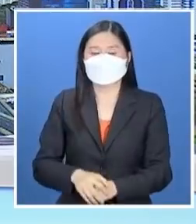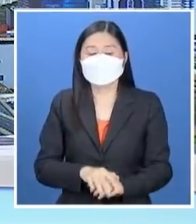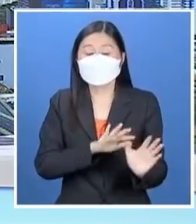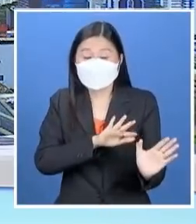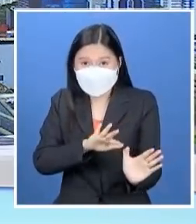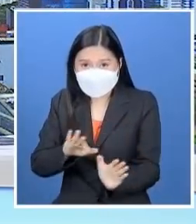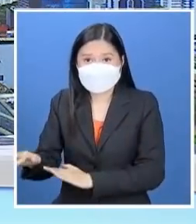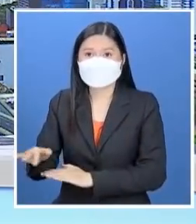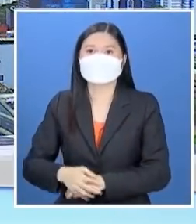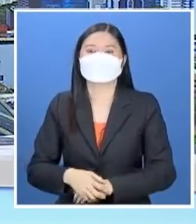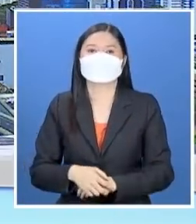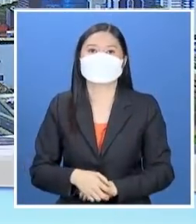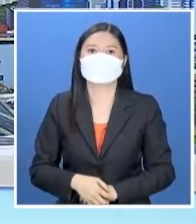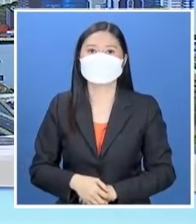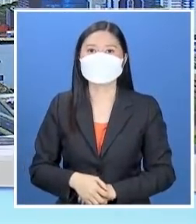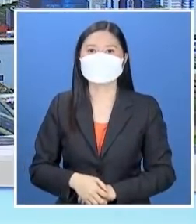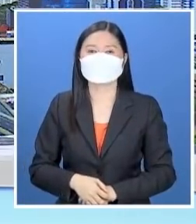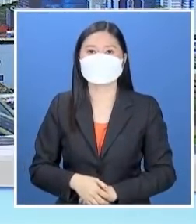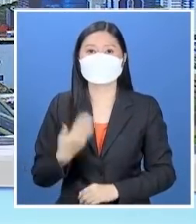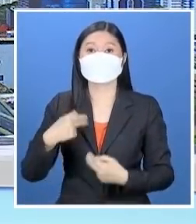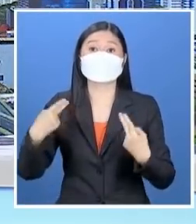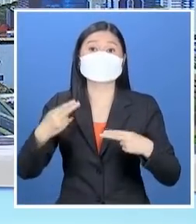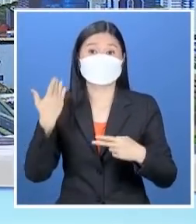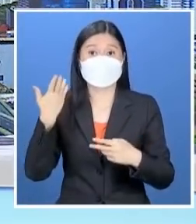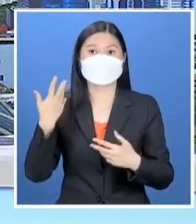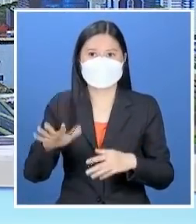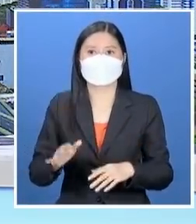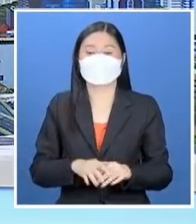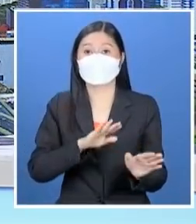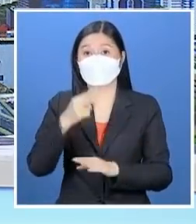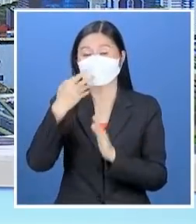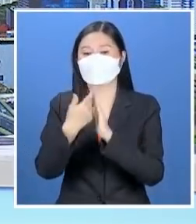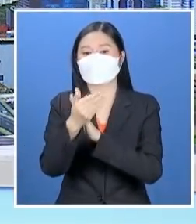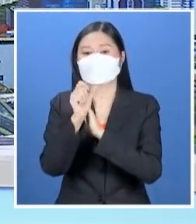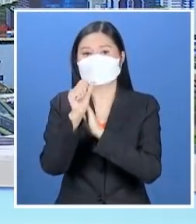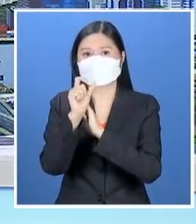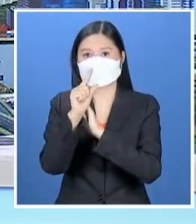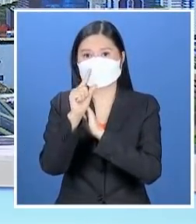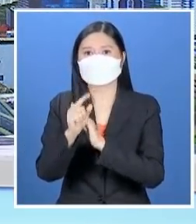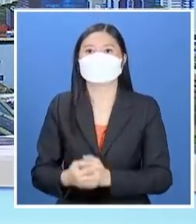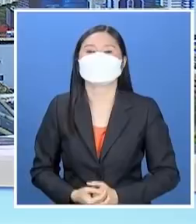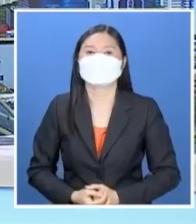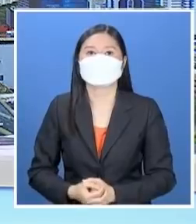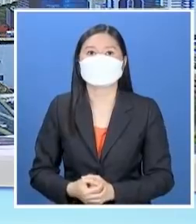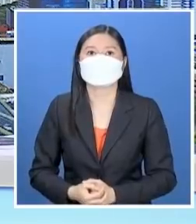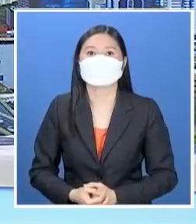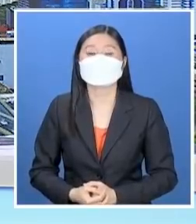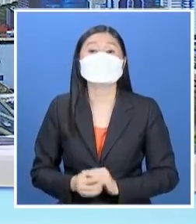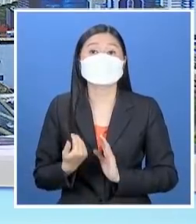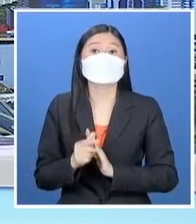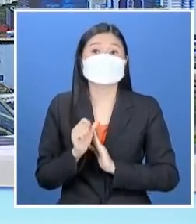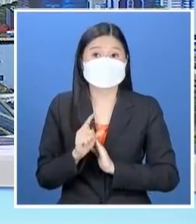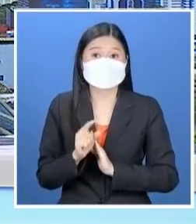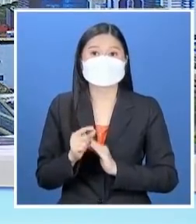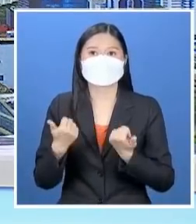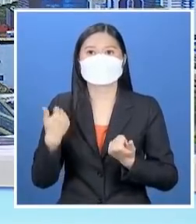ครับจากทางด้านของจังหวัดอะไรเมื่อสักครู่นี้ ที่สมุทรสงคราม สมุทรสงคราม ไปดูศรีสะเกษบ้าง ที่ศรีสะเกษกันบ้างที่กันทรลักษณ์อันเนี้ย